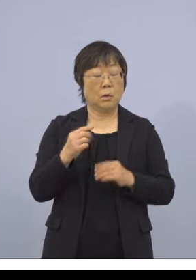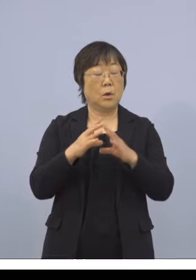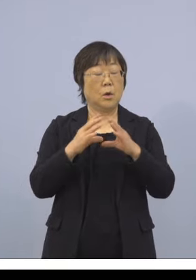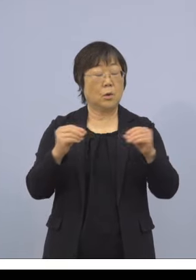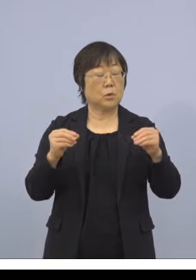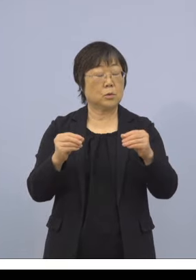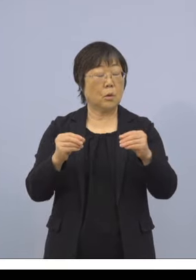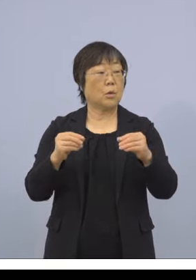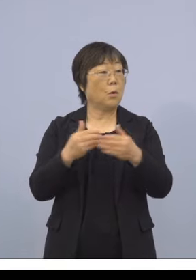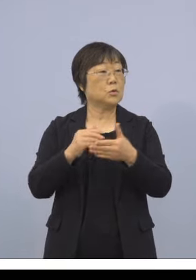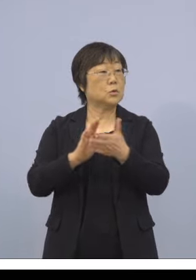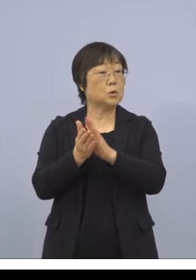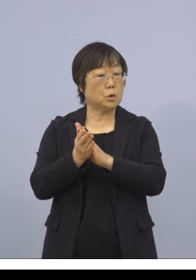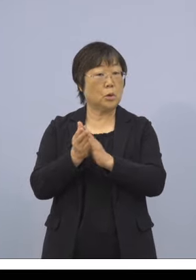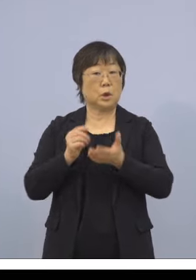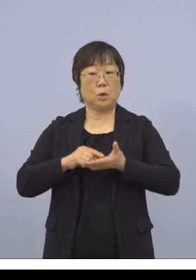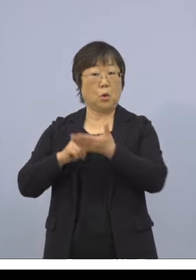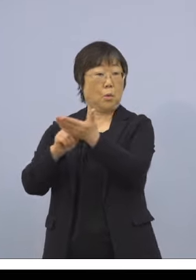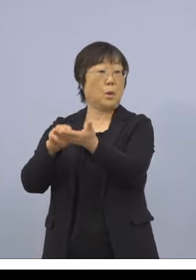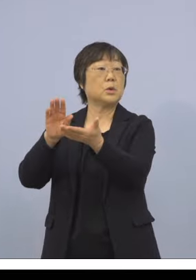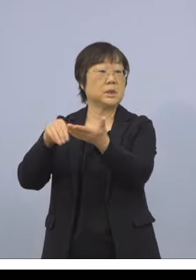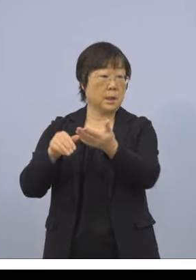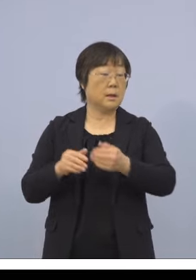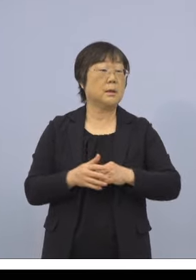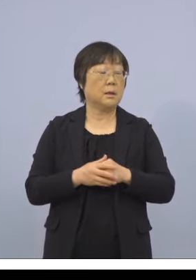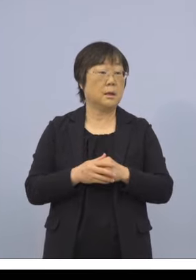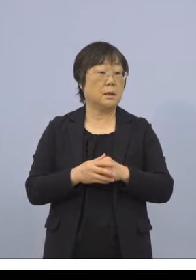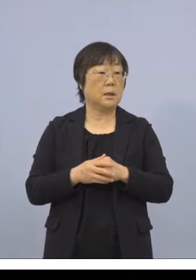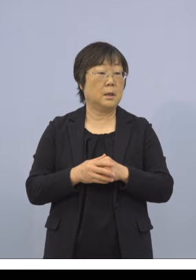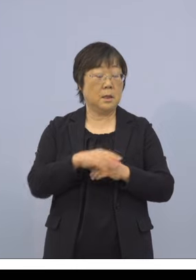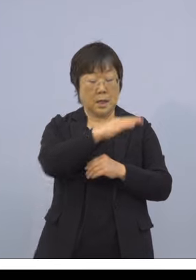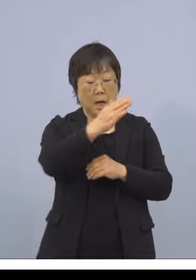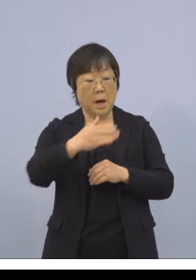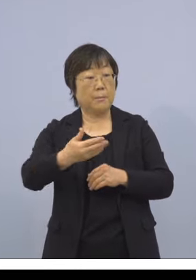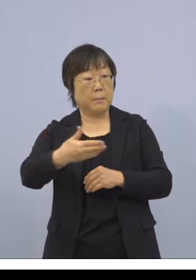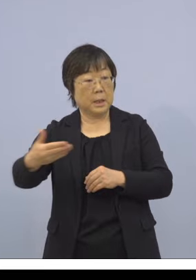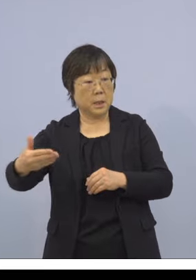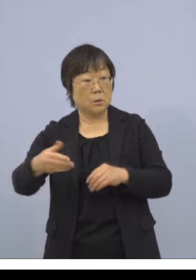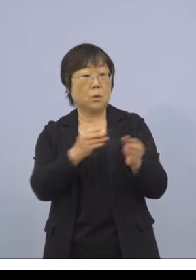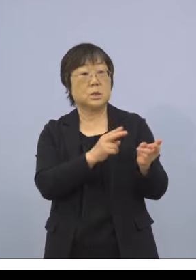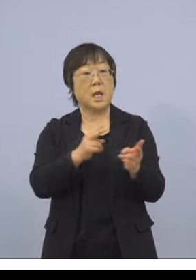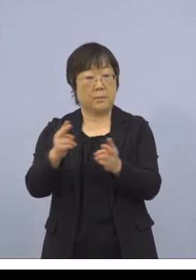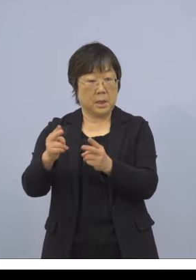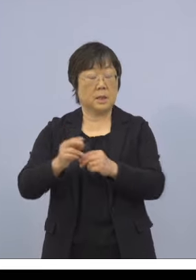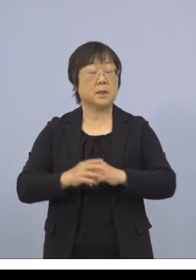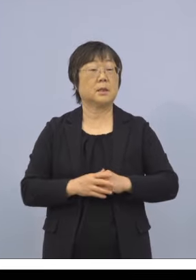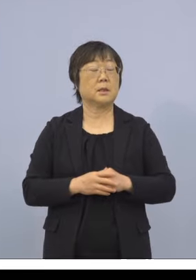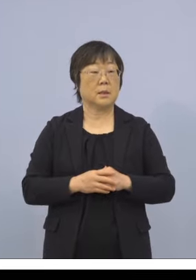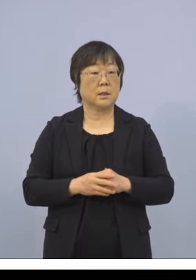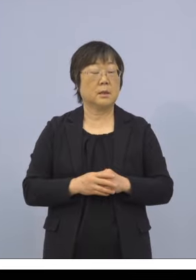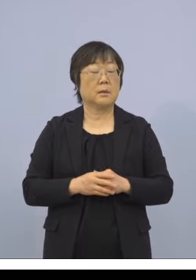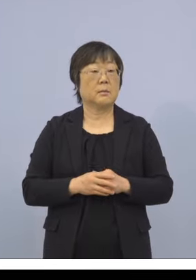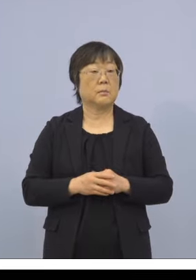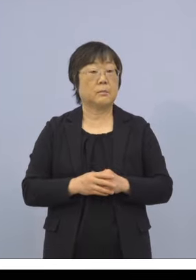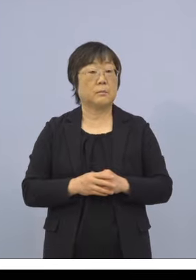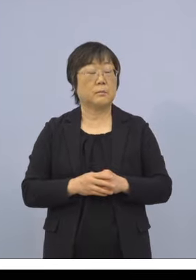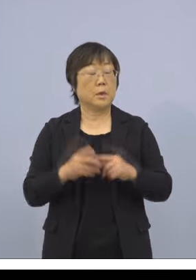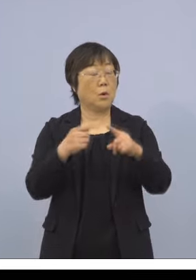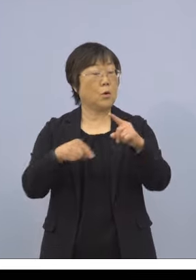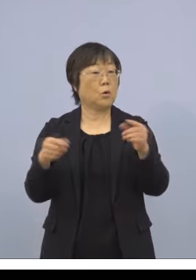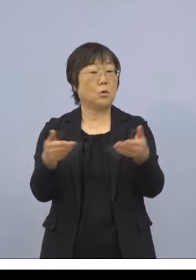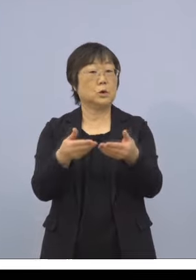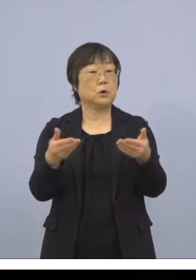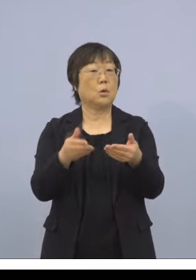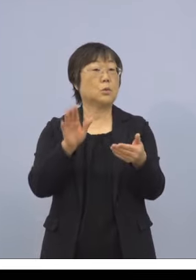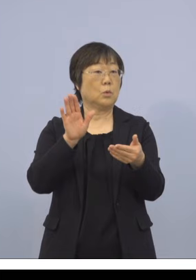省にも要望をさせていただきました岸壁の整備、まあ、これもいわゆる公共事業で